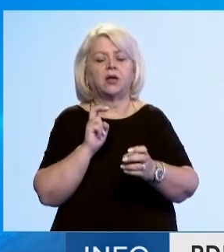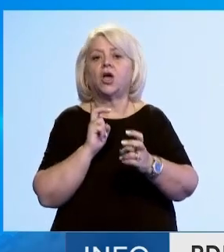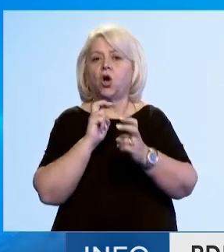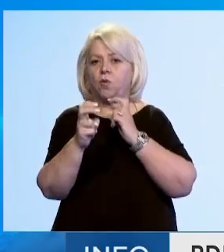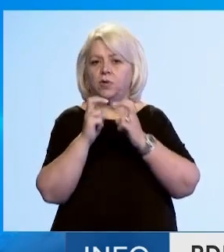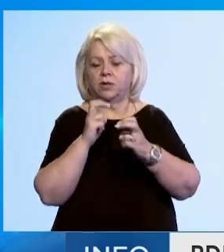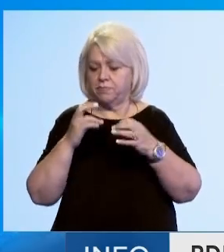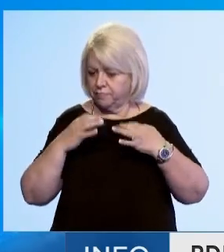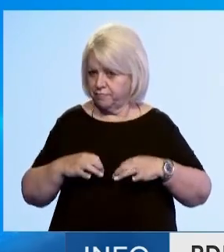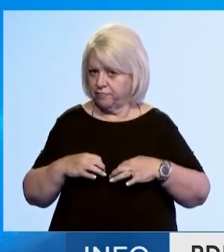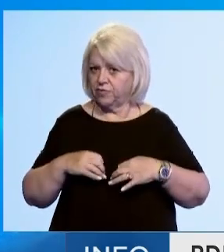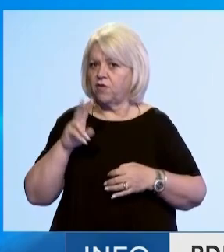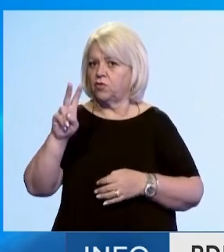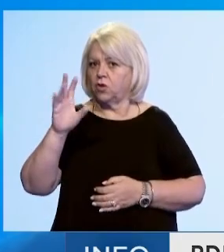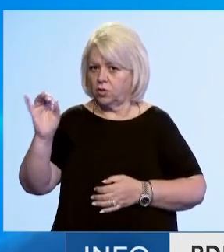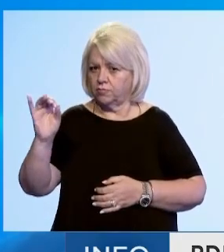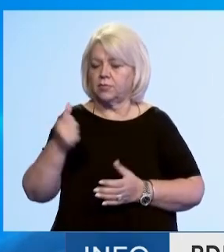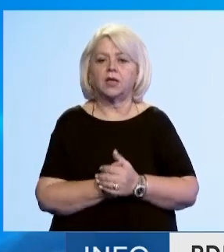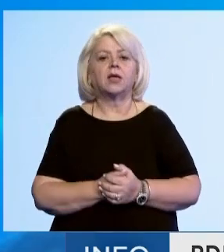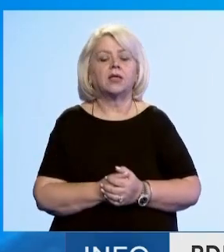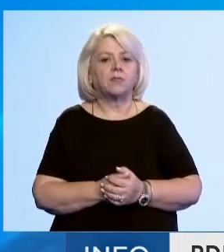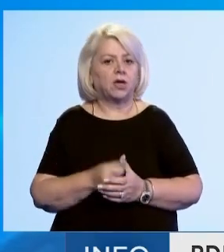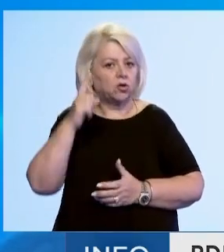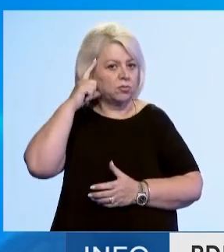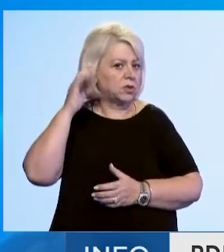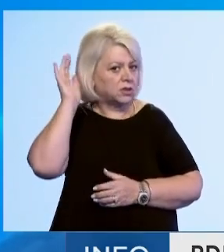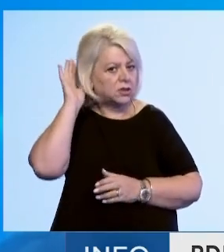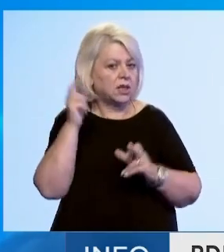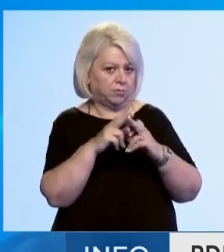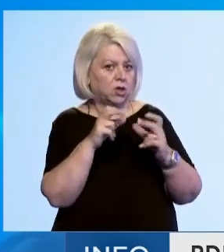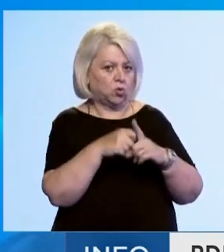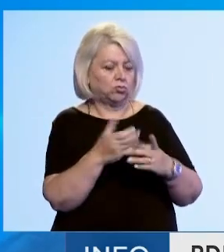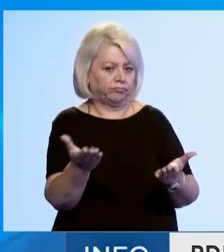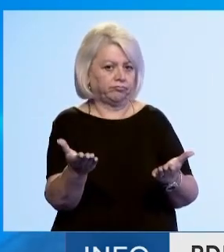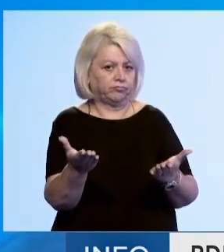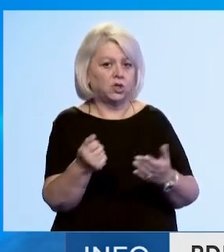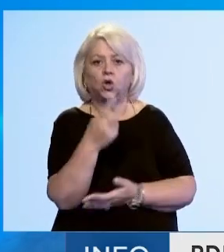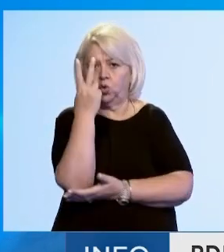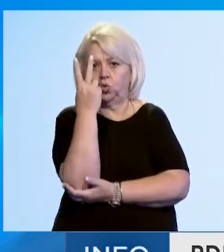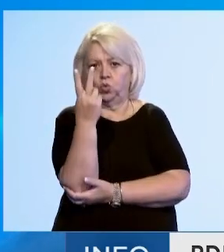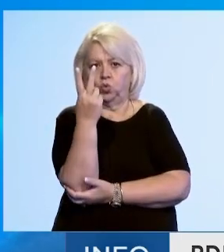me presidentin Vjosa Osmani, por edhe me kryeministrin Albin Kurti, ndërkohë që kemi dy